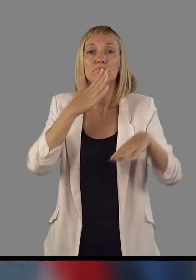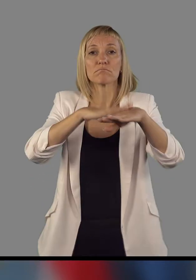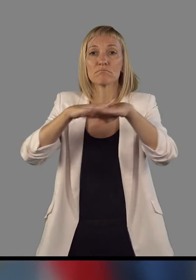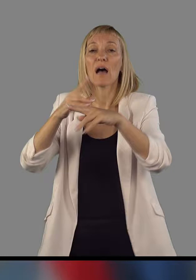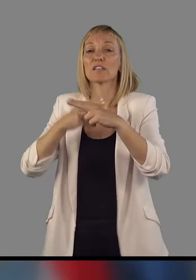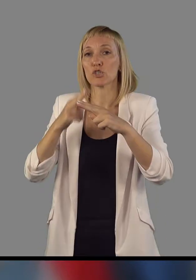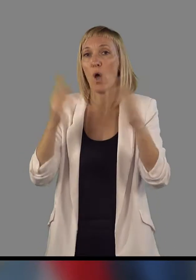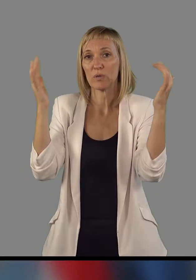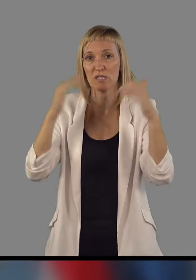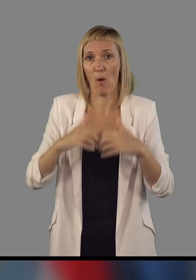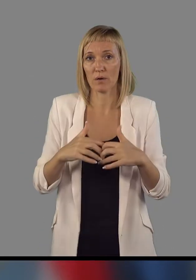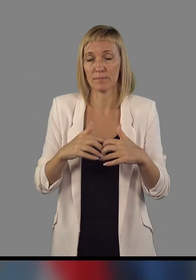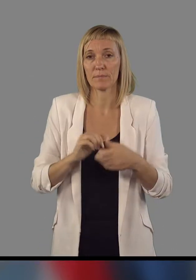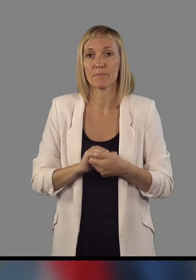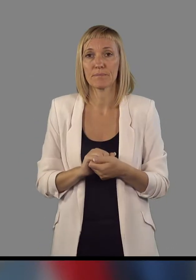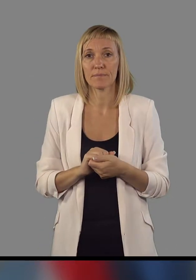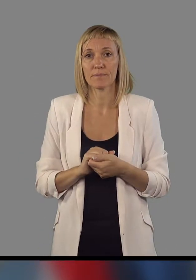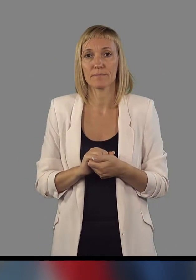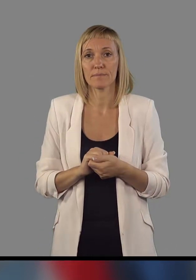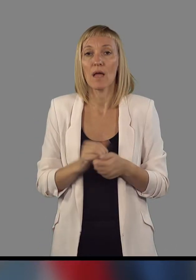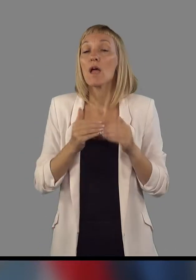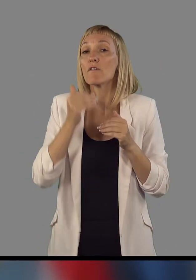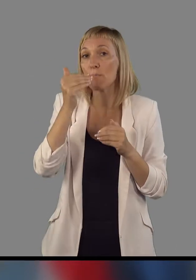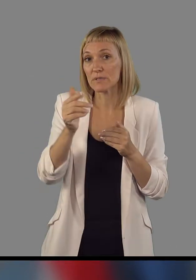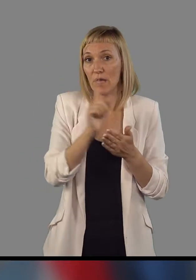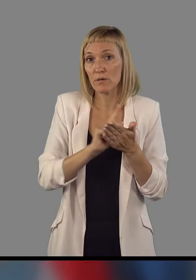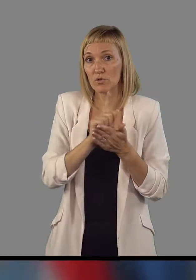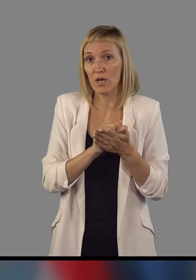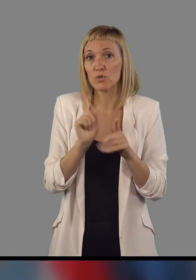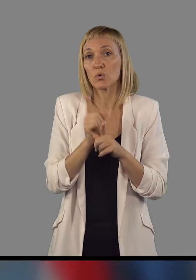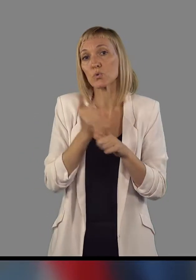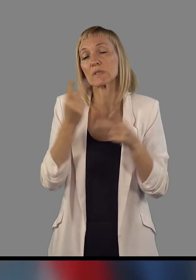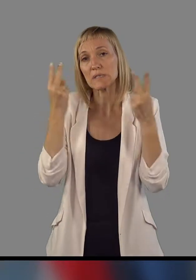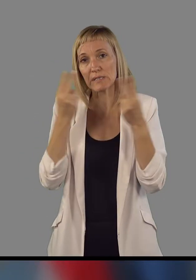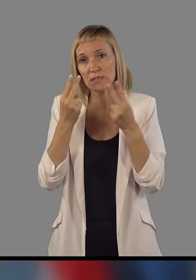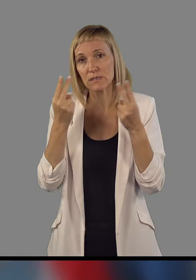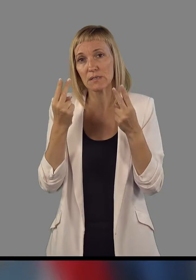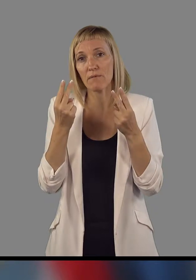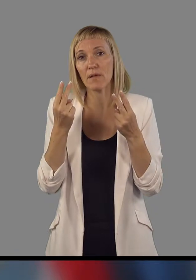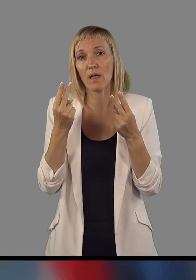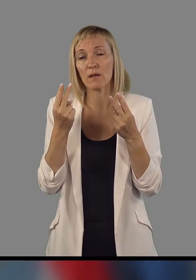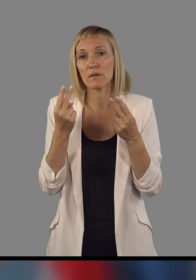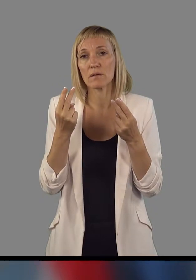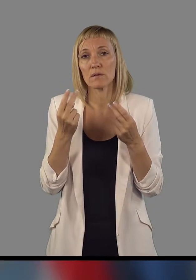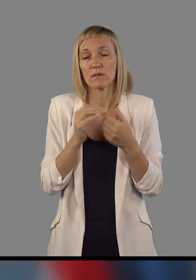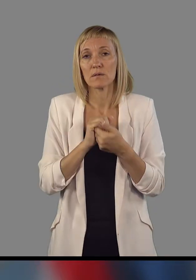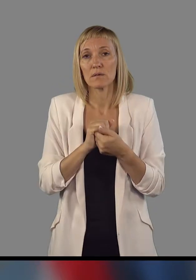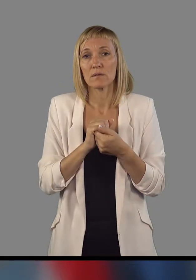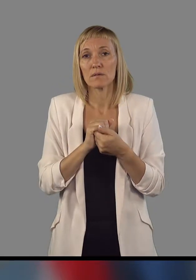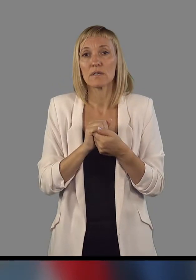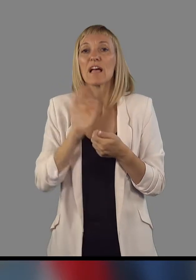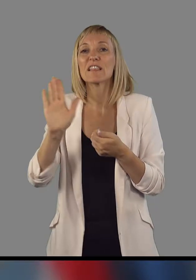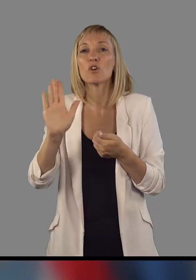o prioritetah seznanili tudi Državni zbor in v kasnejših fazah potem tudi seveda tudi kakršnekoli